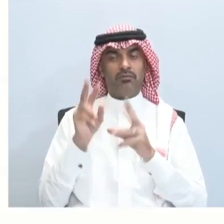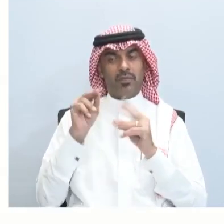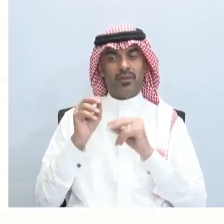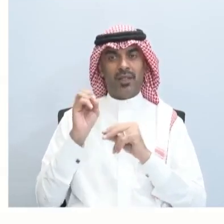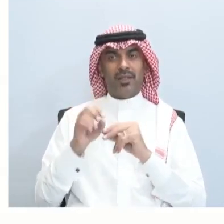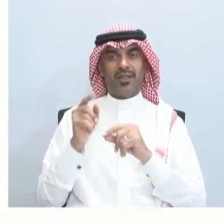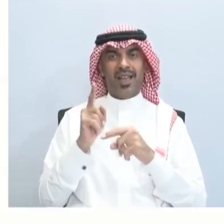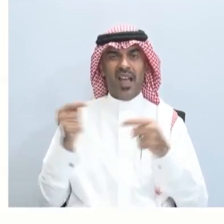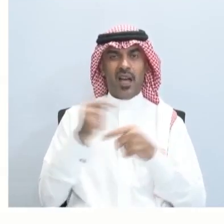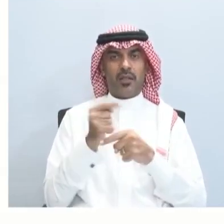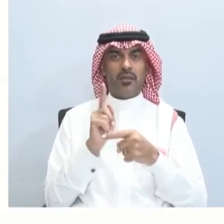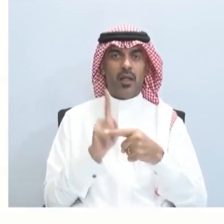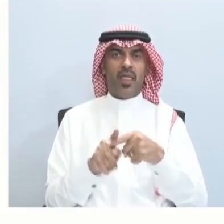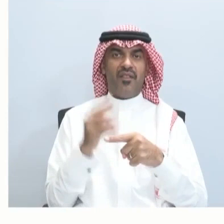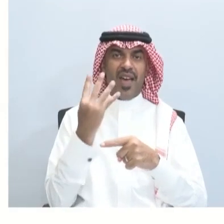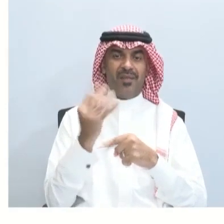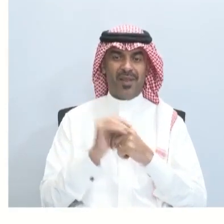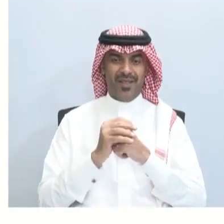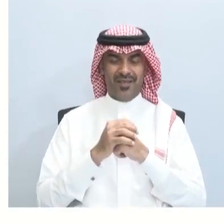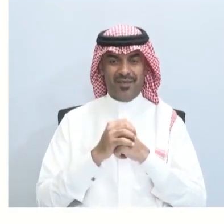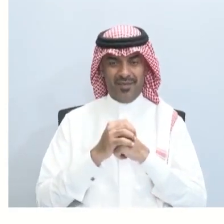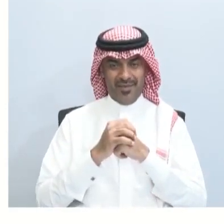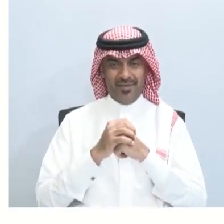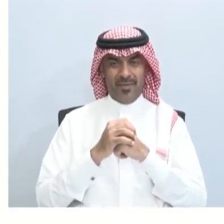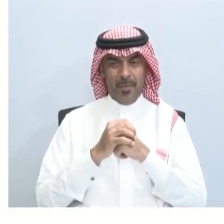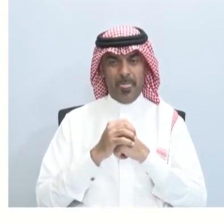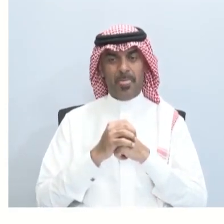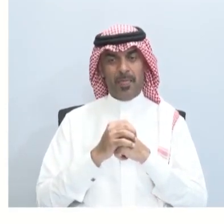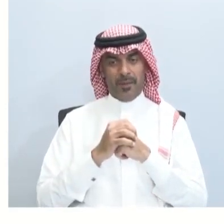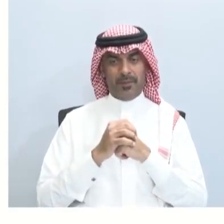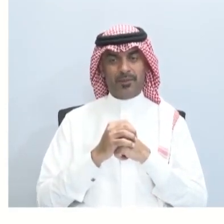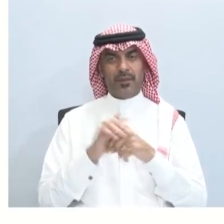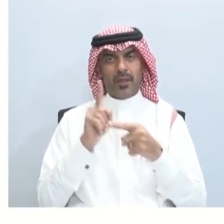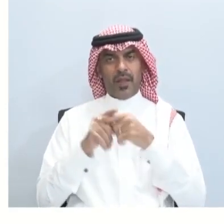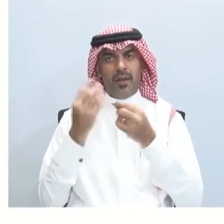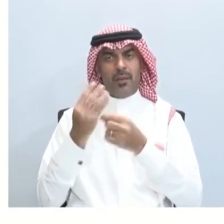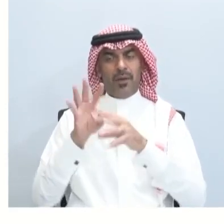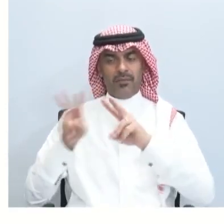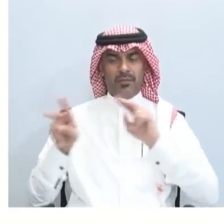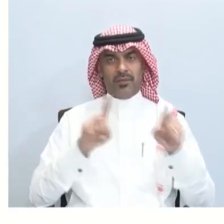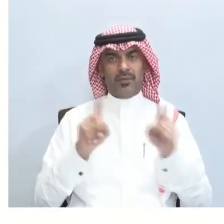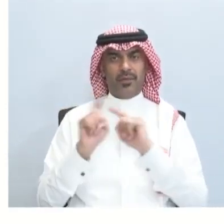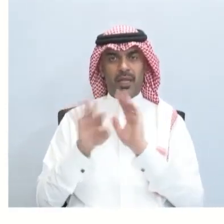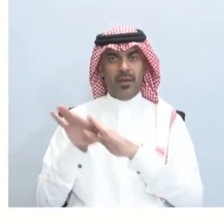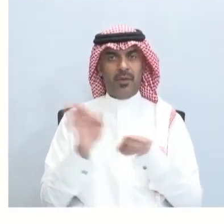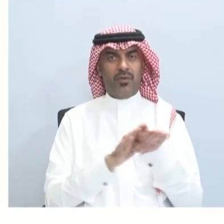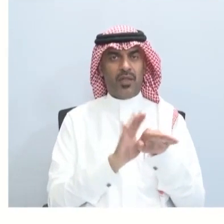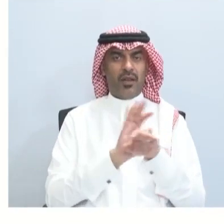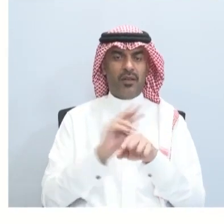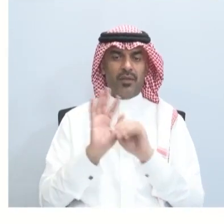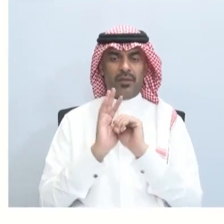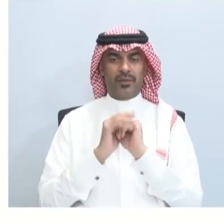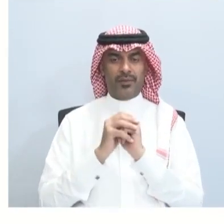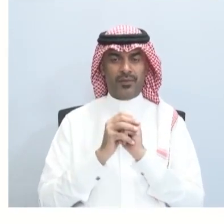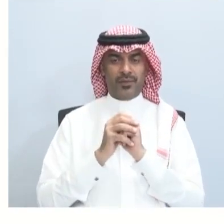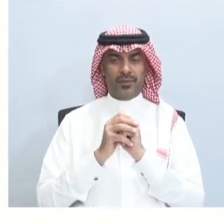بعكسها وهو اضافه ماذا للتخلص منها نعم نضيف اربعه للطرفين نضيف للطرف الايمن اربعه او للطرف الايسر